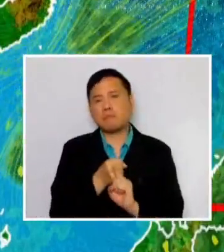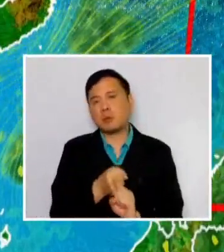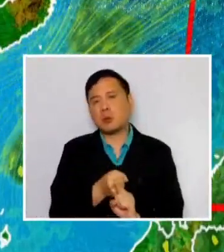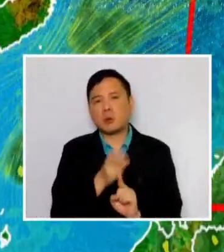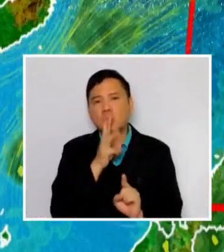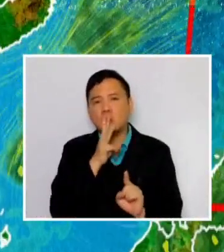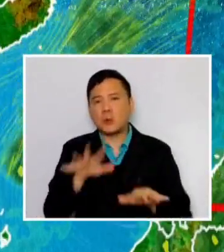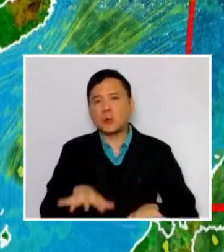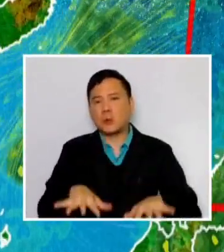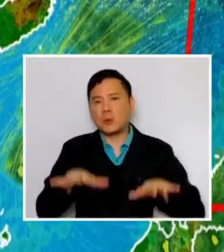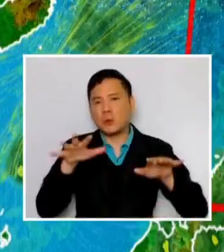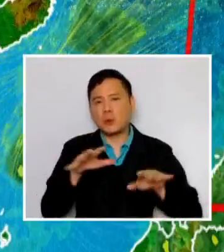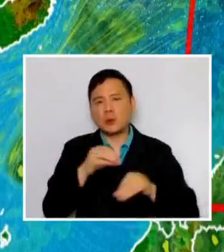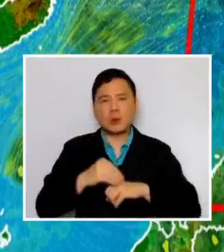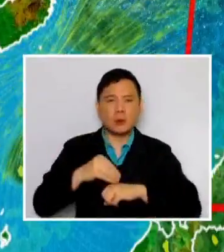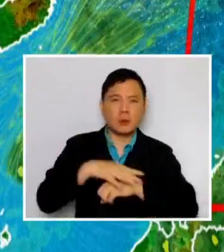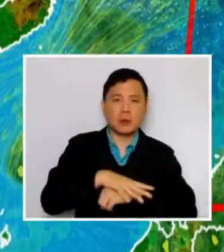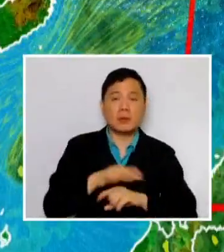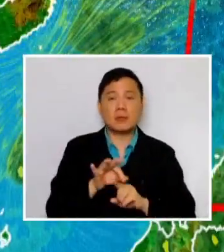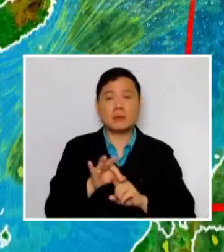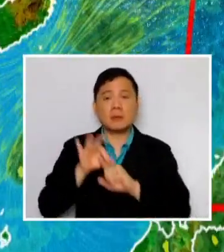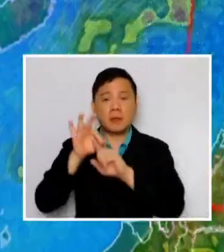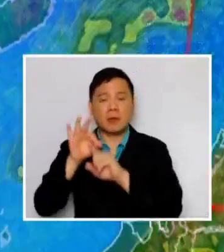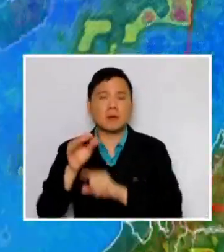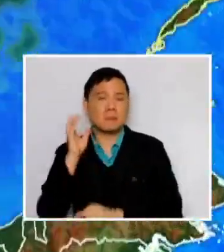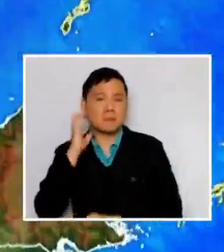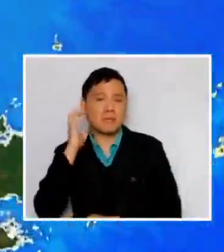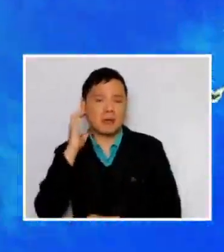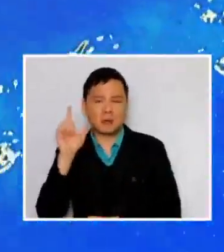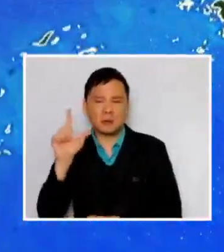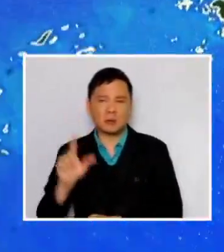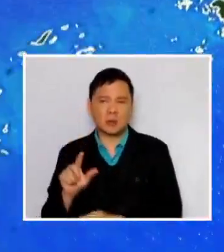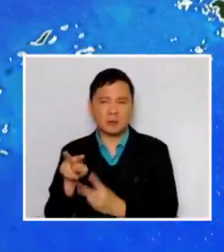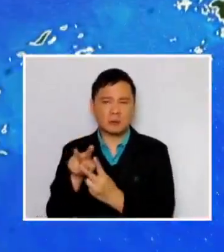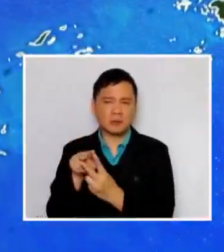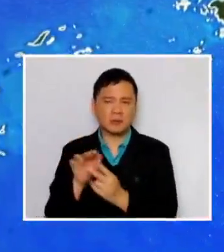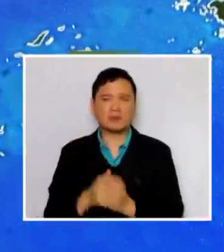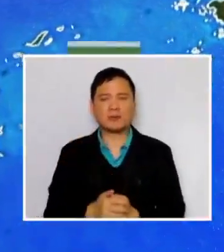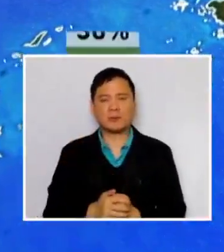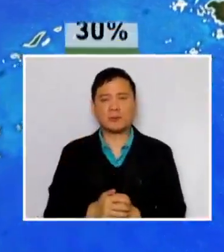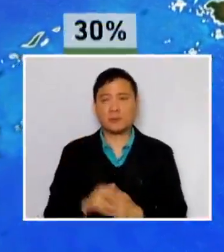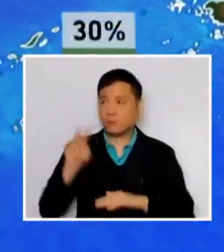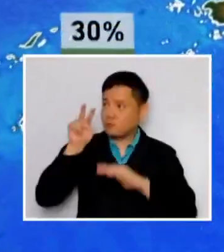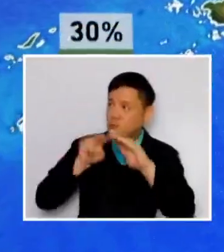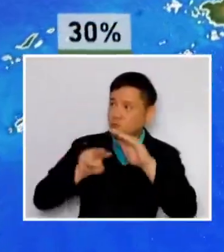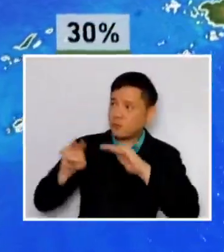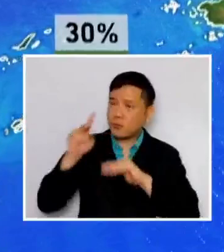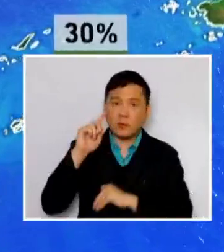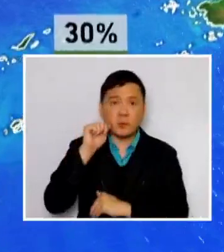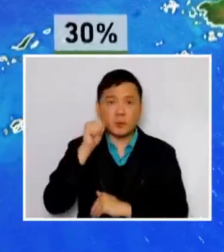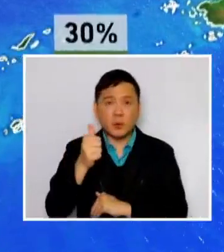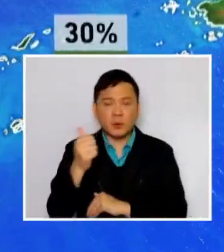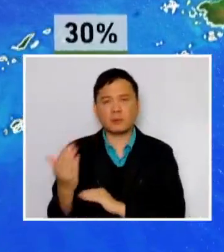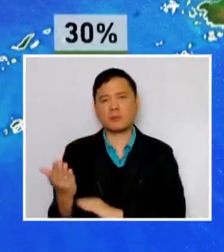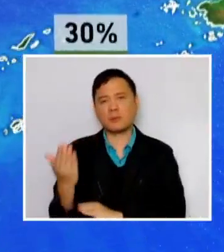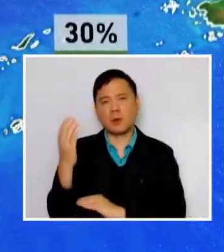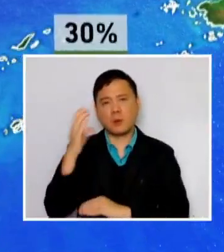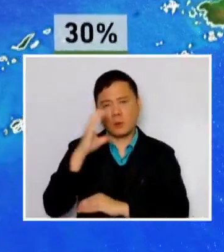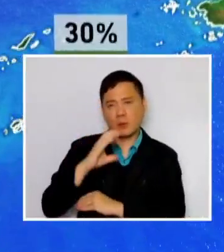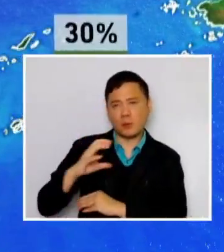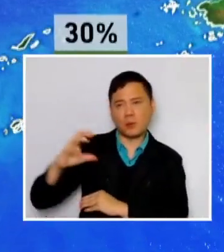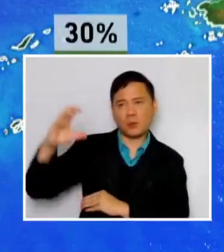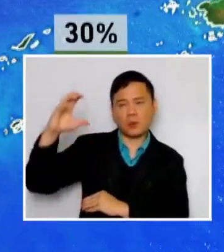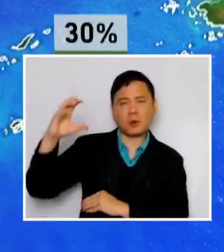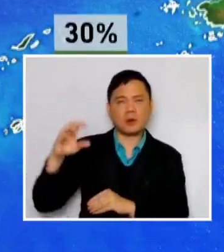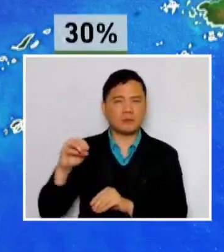ng Mindanao at sa Luzon. Sa rainfall forecast ng The Weather Company para bukas sa umaga, sisikat ang araw sa malaking bahagi